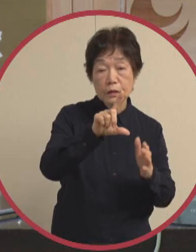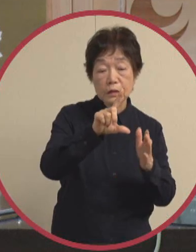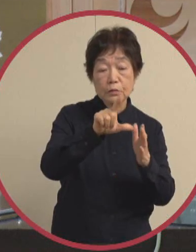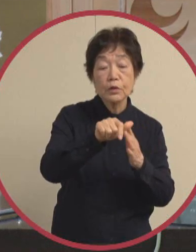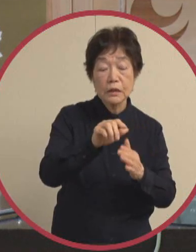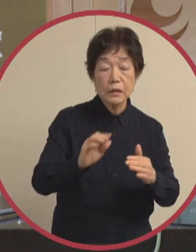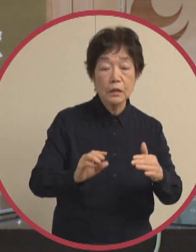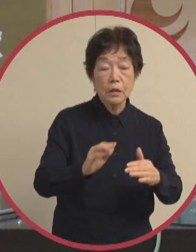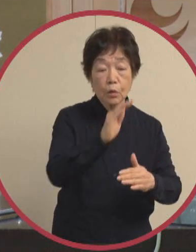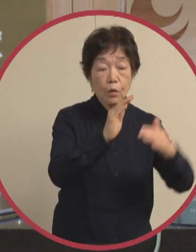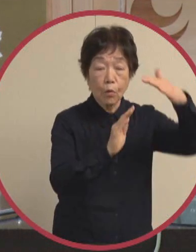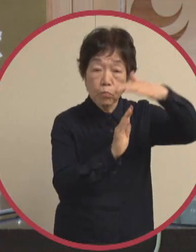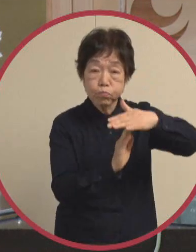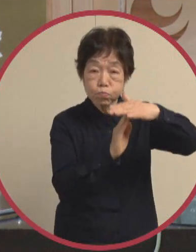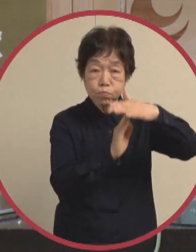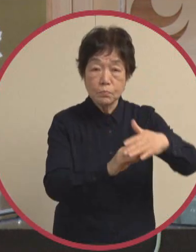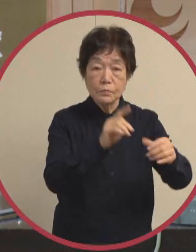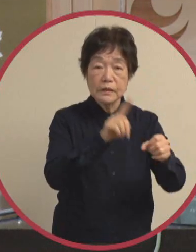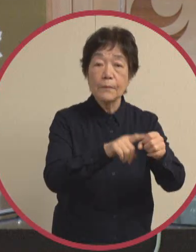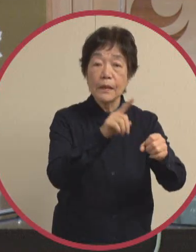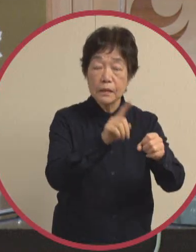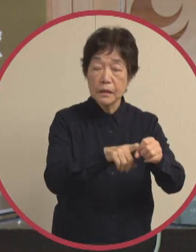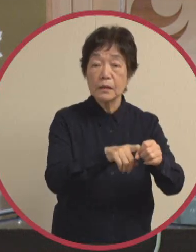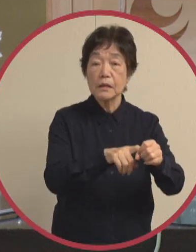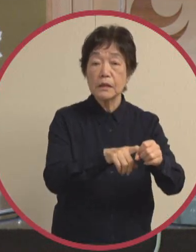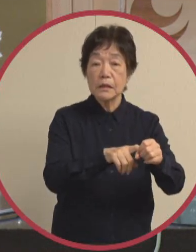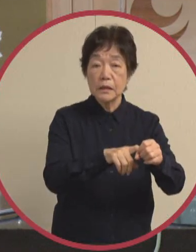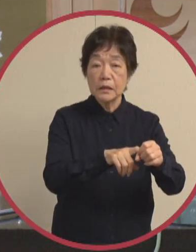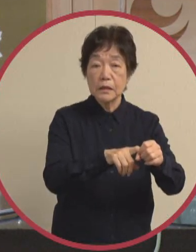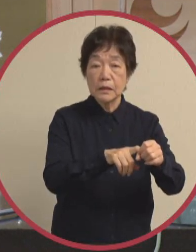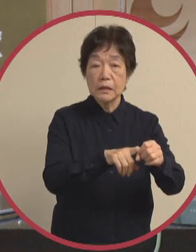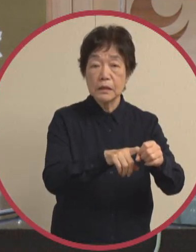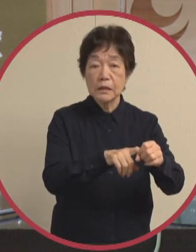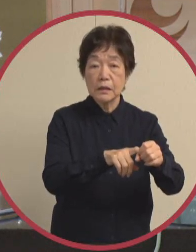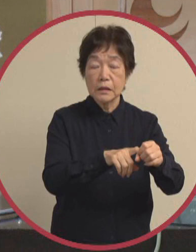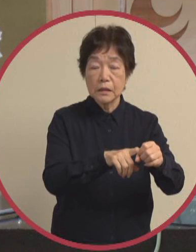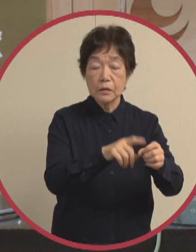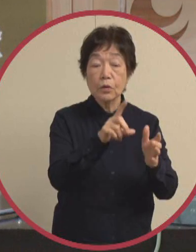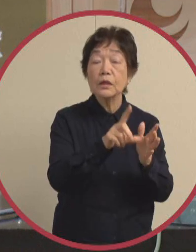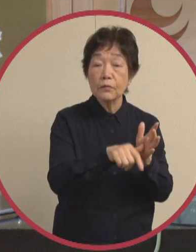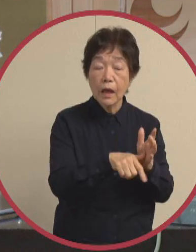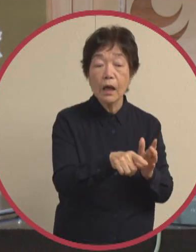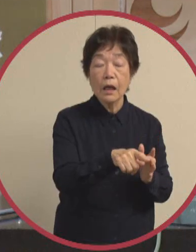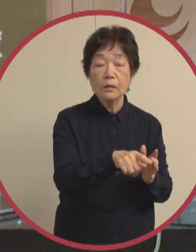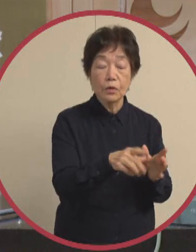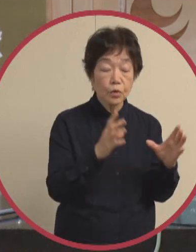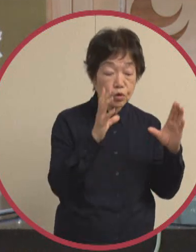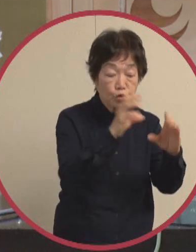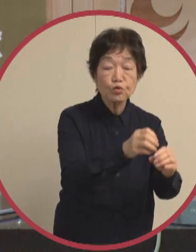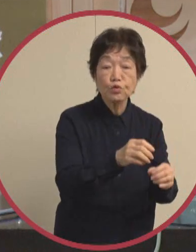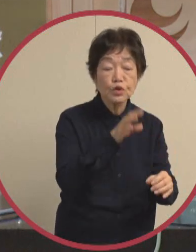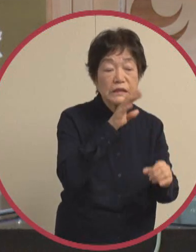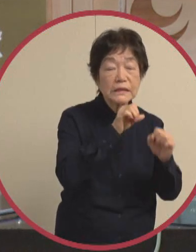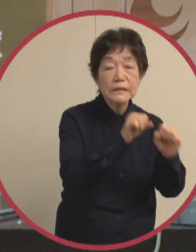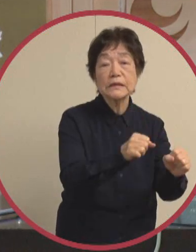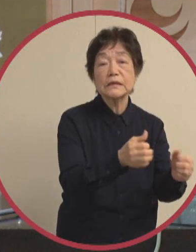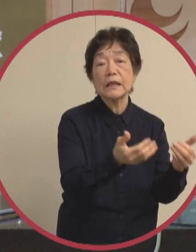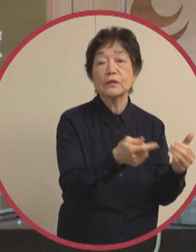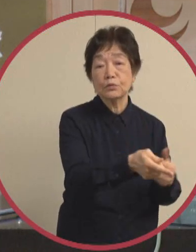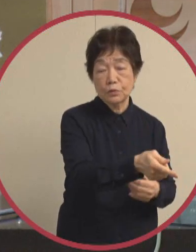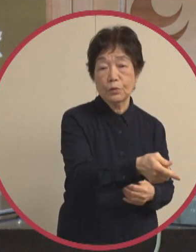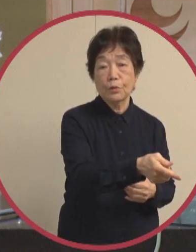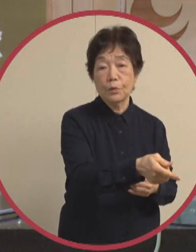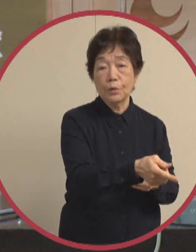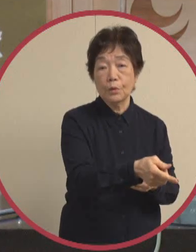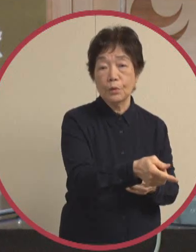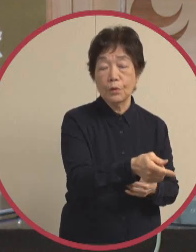せないようにあの抑え込むという時に、集中実施を行うということ